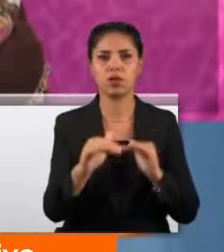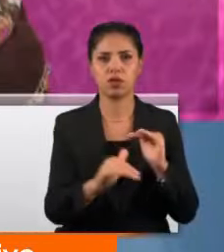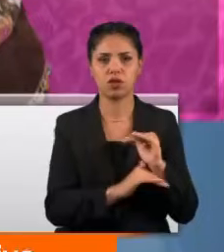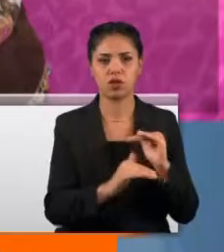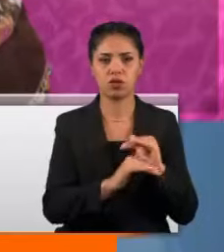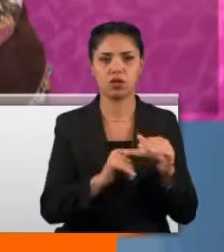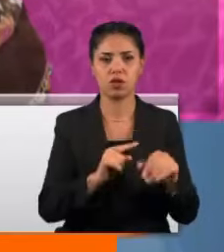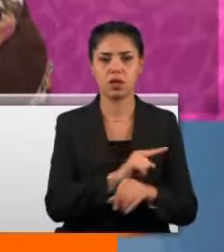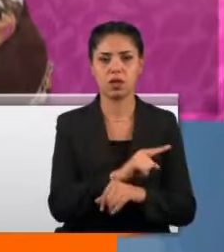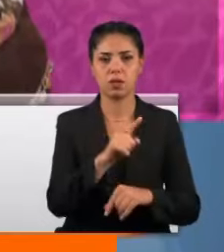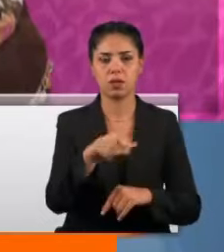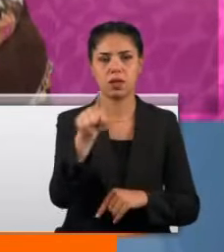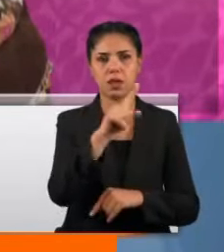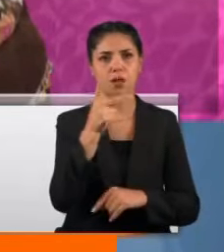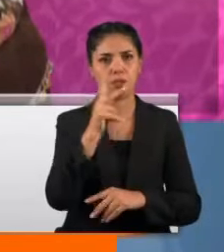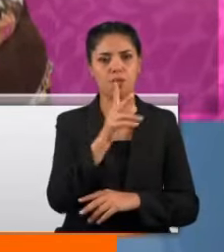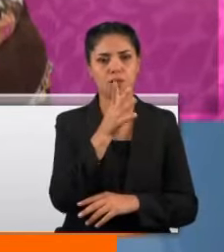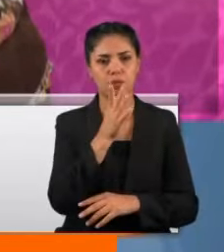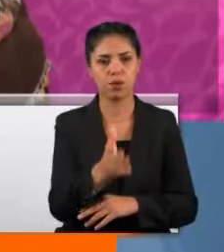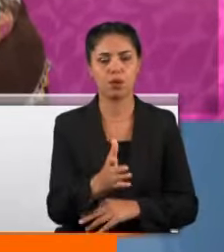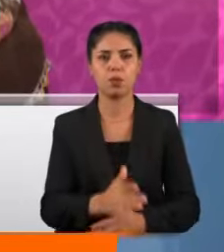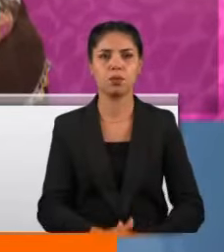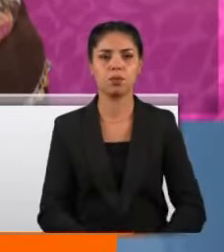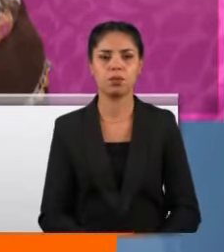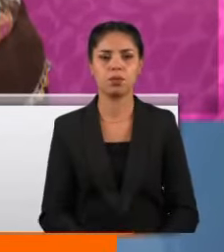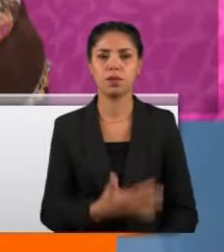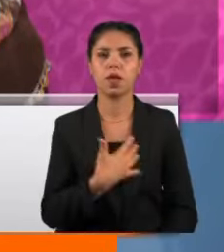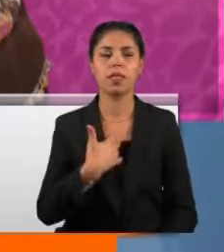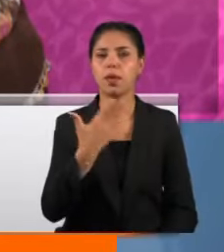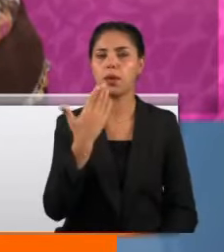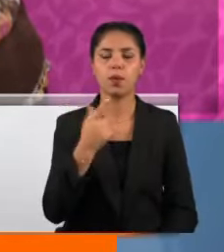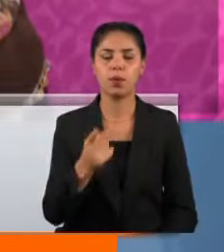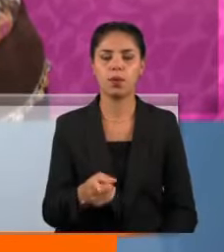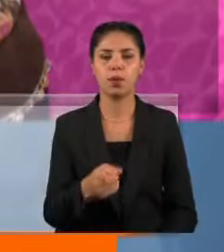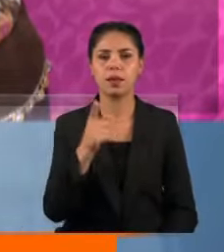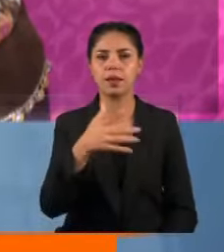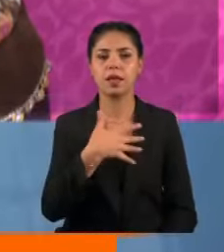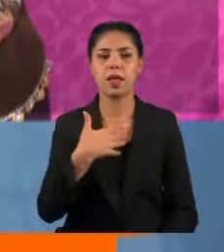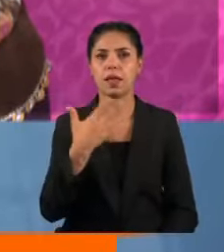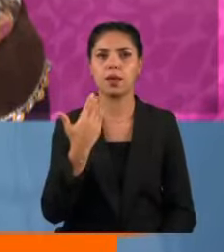Siz de biliyorsunuz öldüğünü. Size de söylüyorum yaşamadığını. Annen yok. Senin annen yok.